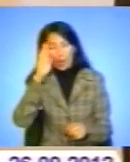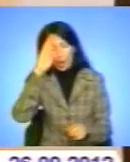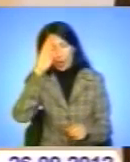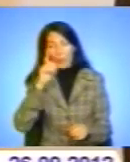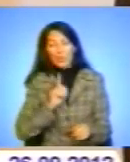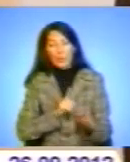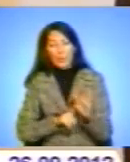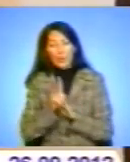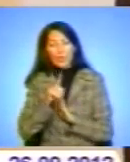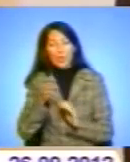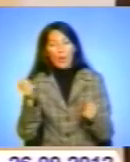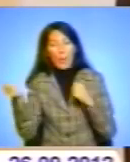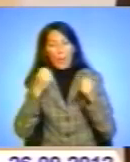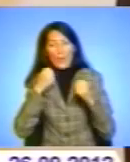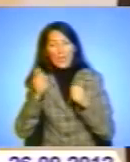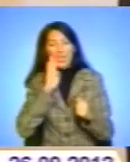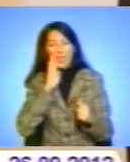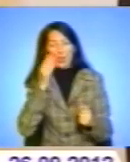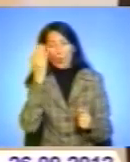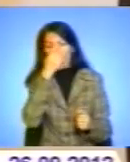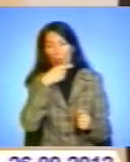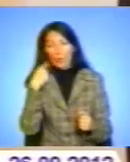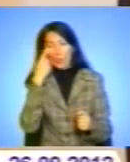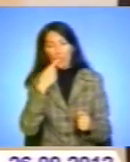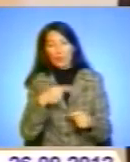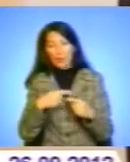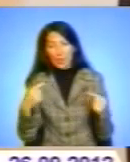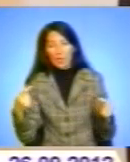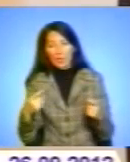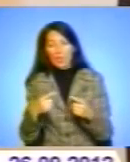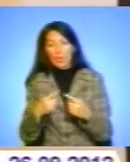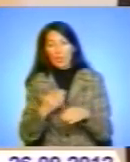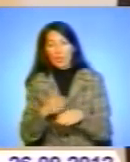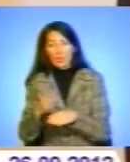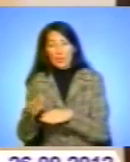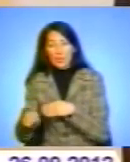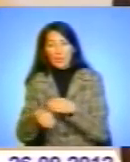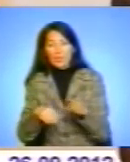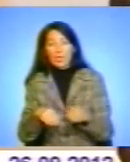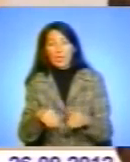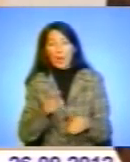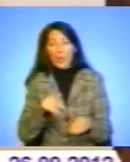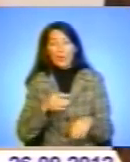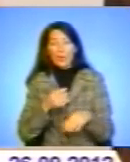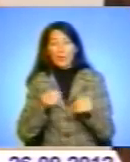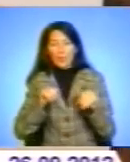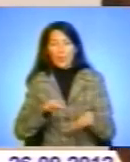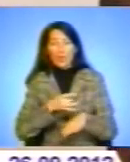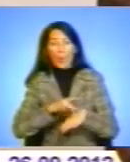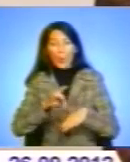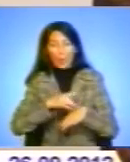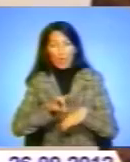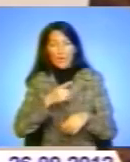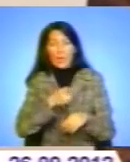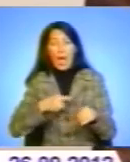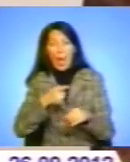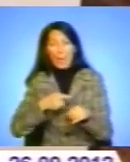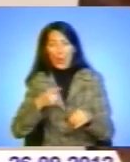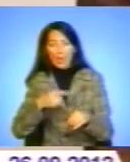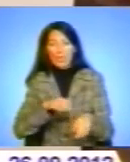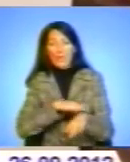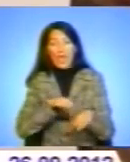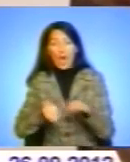ряд ударів в ділянку обличчя та інші частини тіла потерпілої особи, після чого вирішив познущатись на неї і порізав її зап'ястя рук